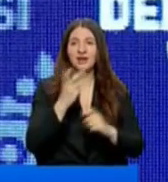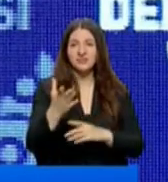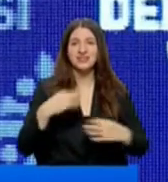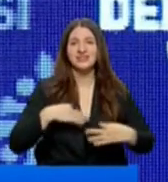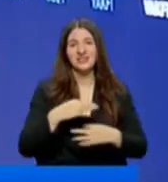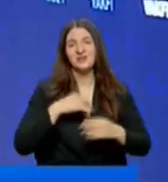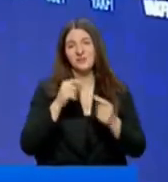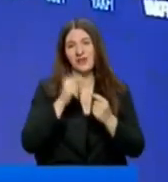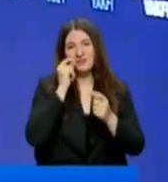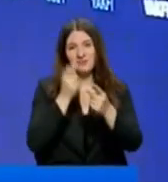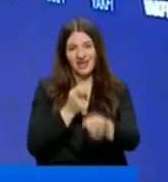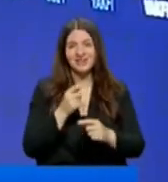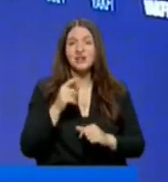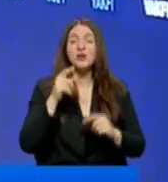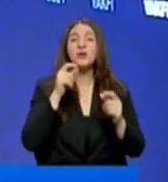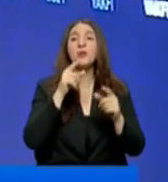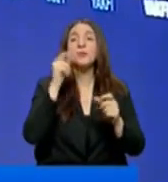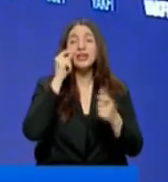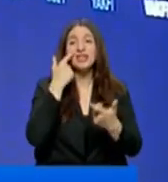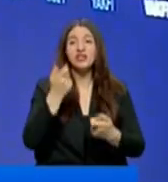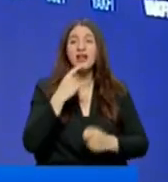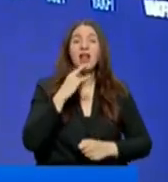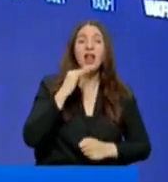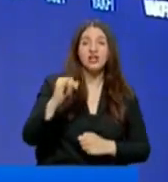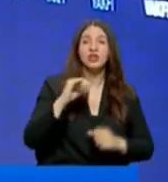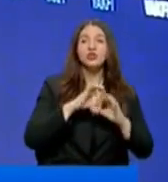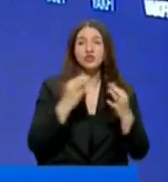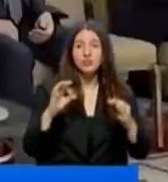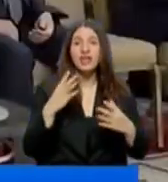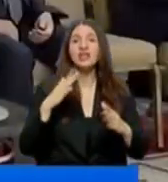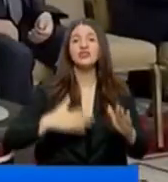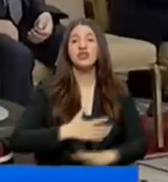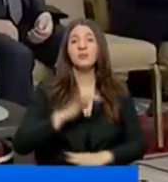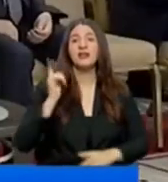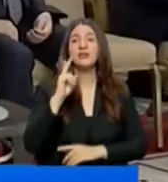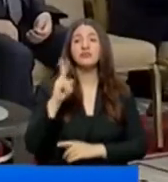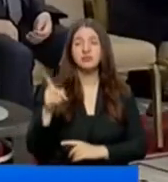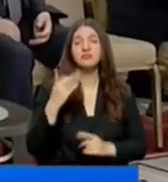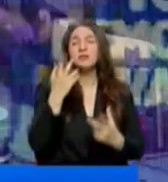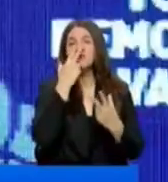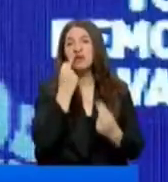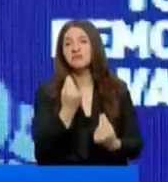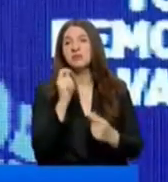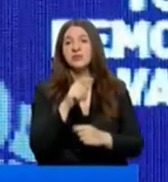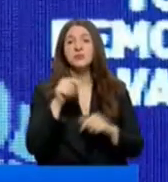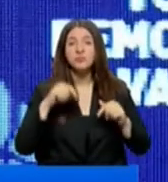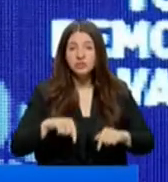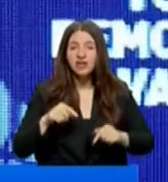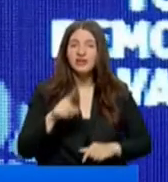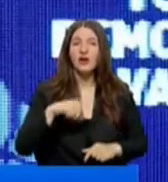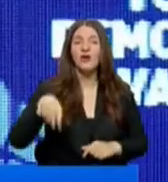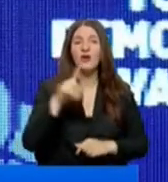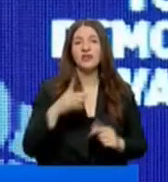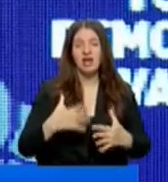Sayın Arınç. Bülent Arınç'ın dikkat çeken eleştirileri cümleleri CHP lideri tarafından da beğenildi. Burada